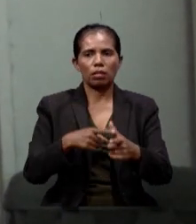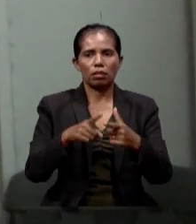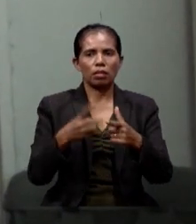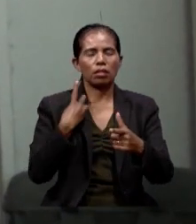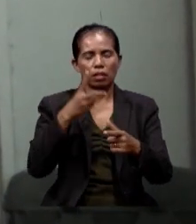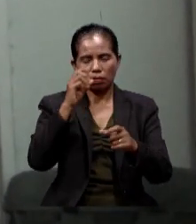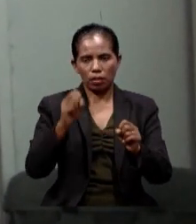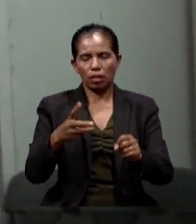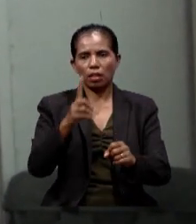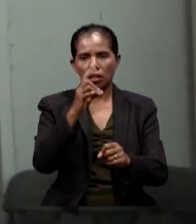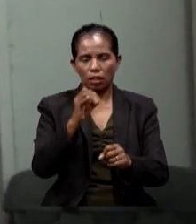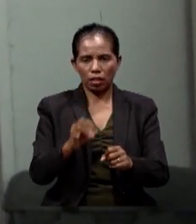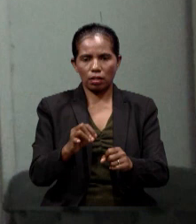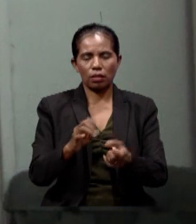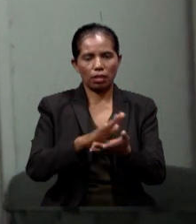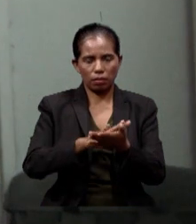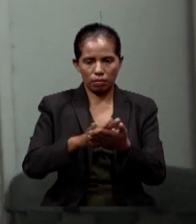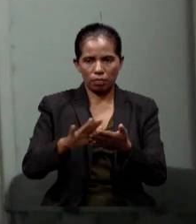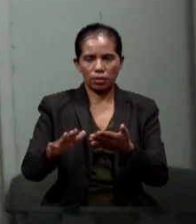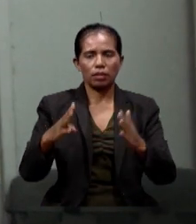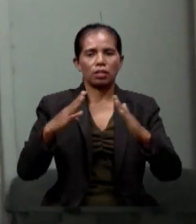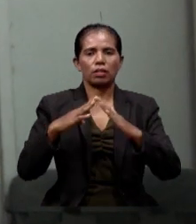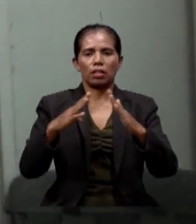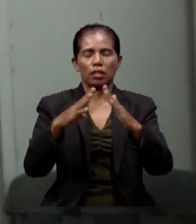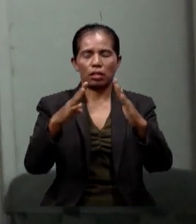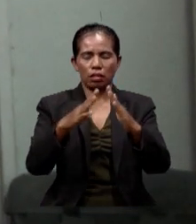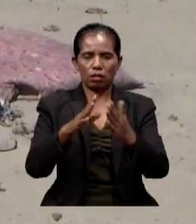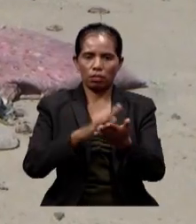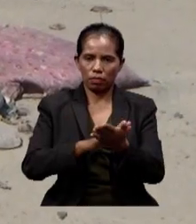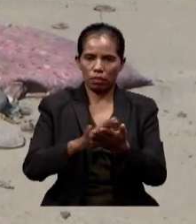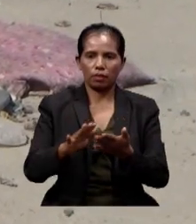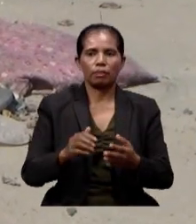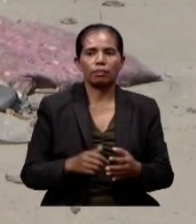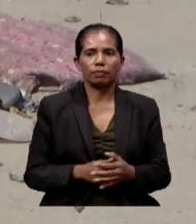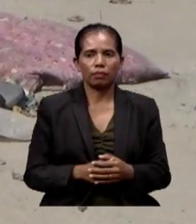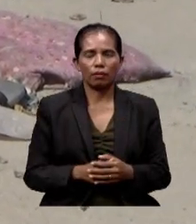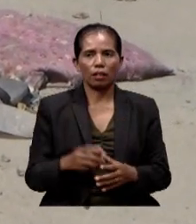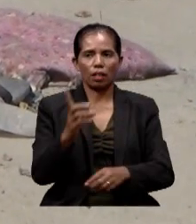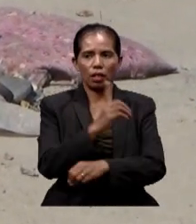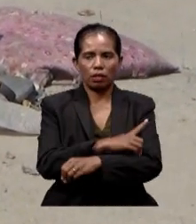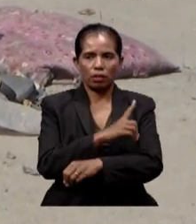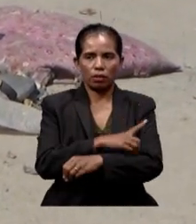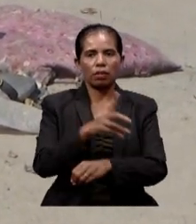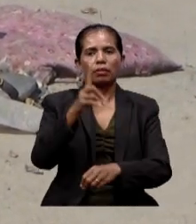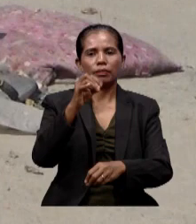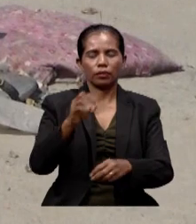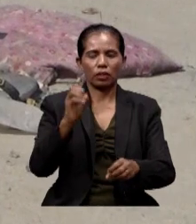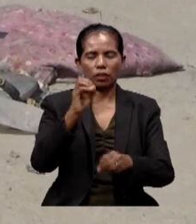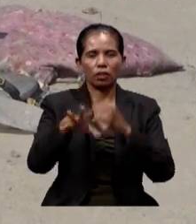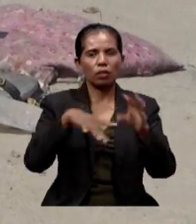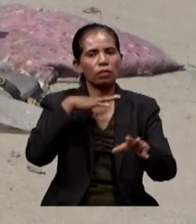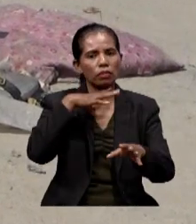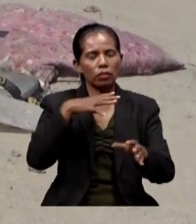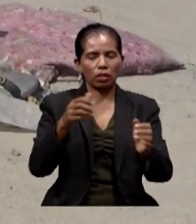bel hare katak dil larane bele sai sidari jan be maka mos mos dare Kada lorong kapital dili produs lisu